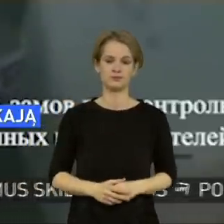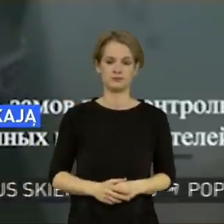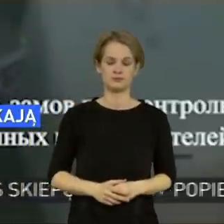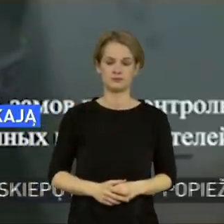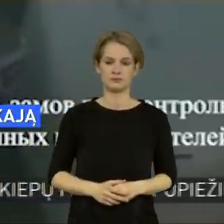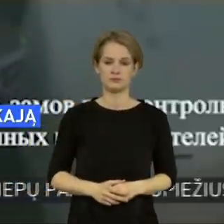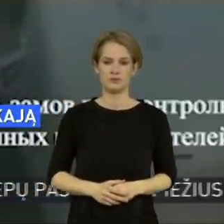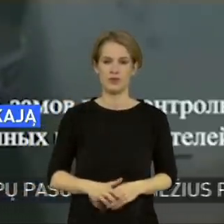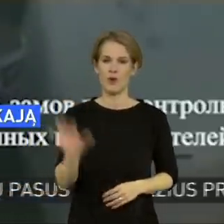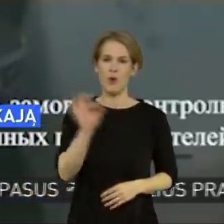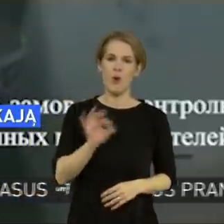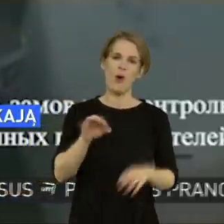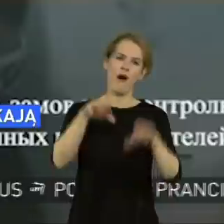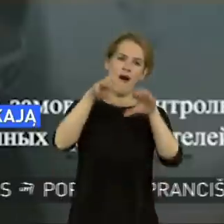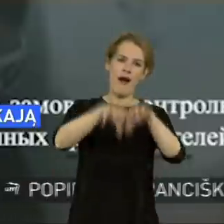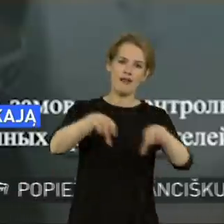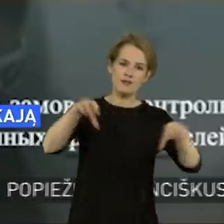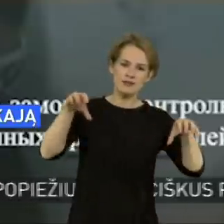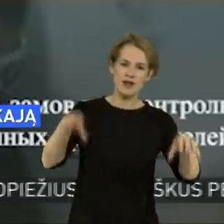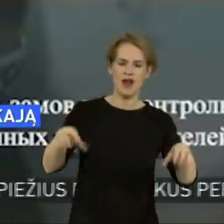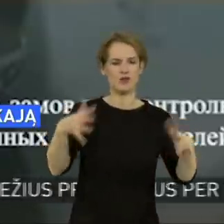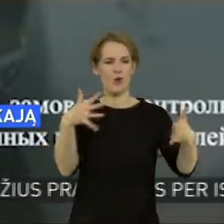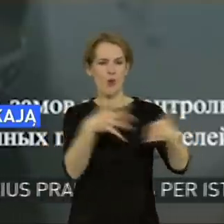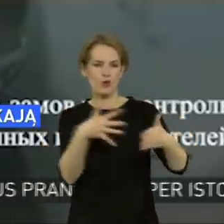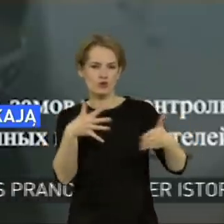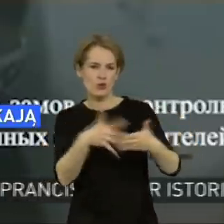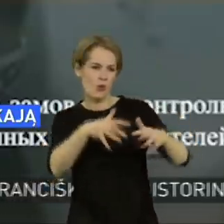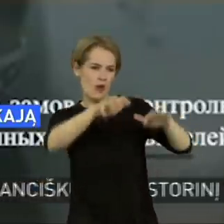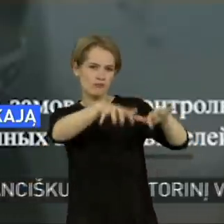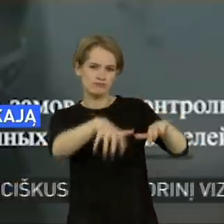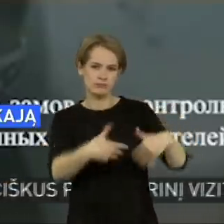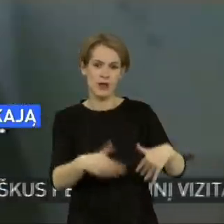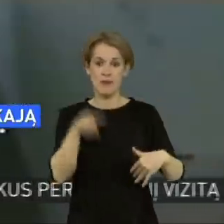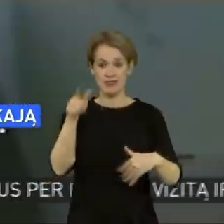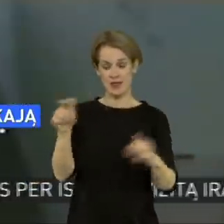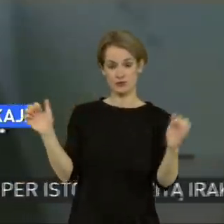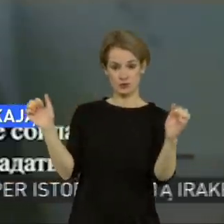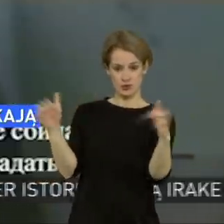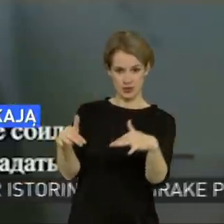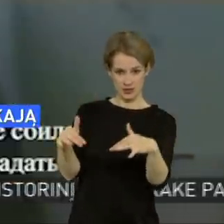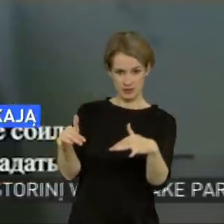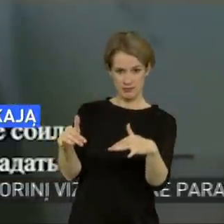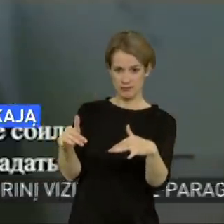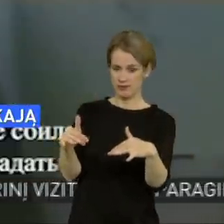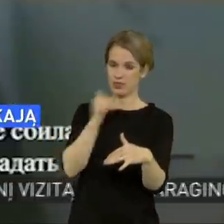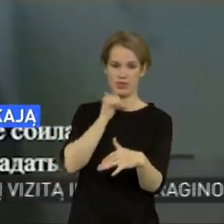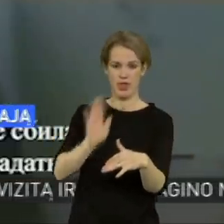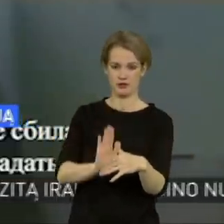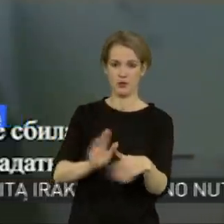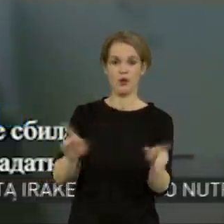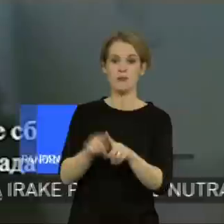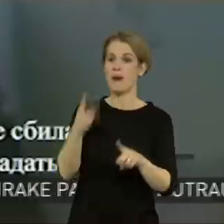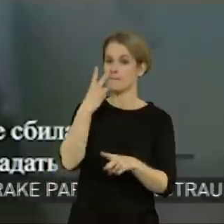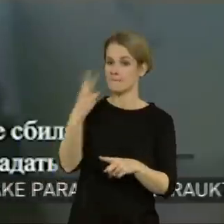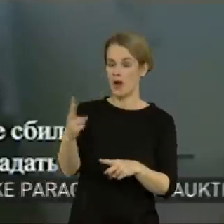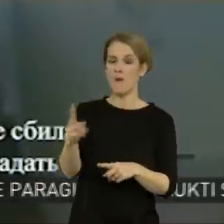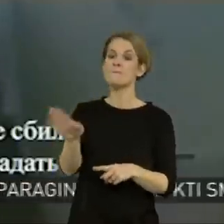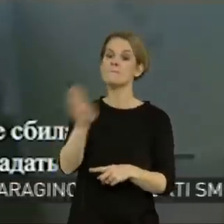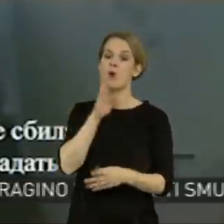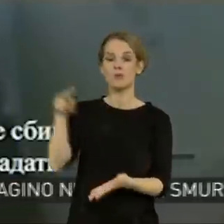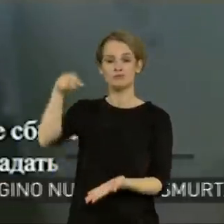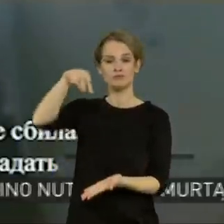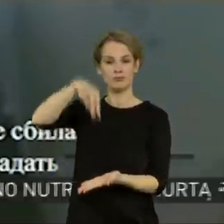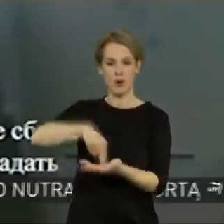apie administracijų kontrolės perėmimą, tačiau neaišku, ar šiame susirinkime. Galiausiai matyti, kad moteris, panašiai į